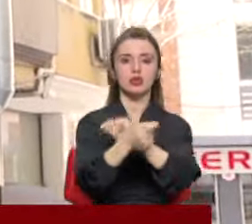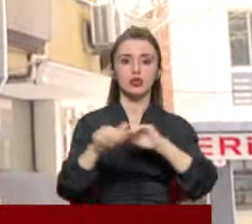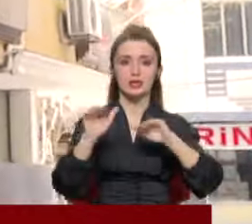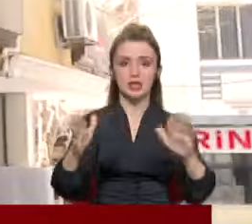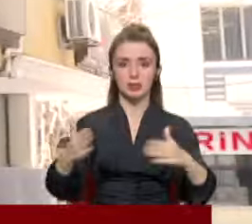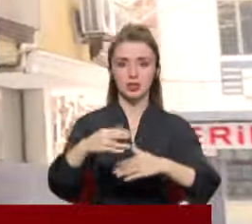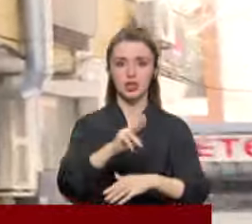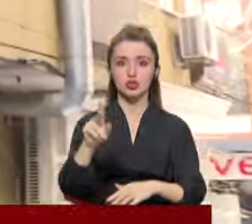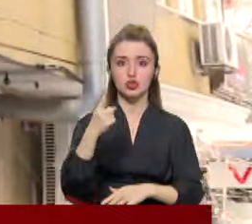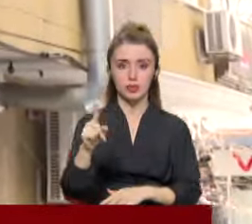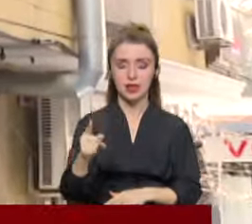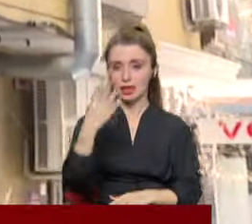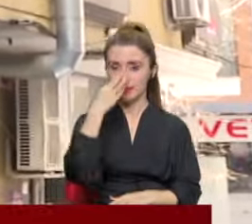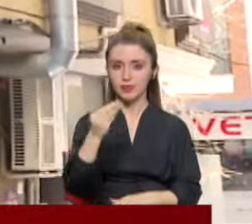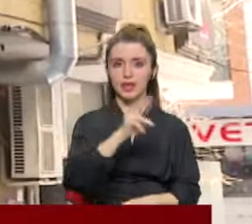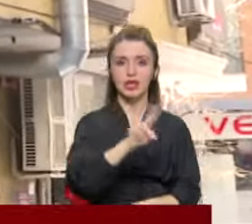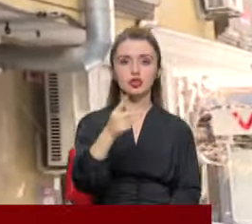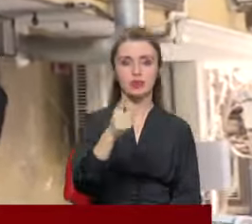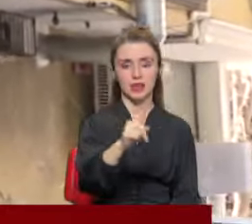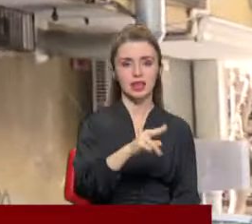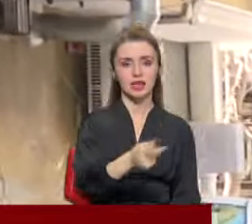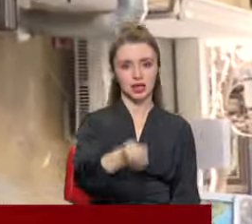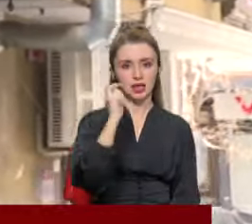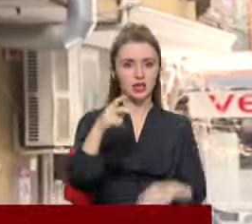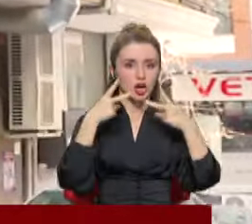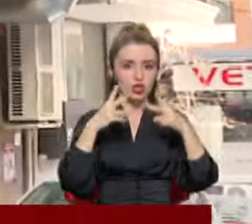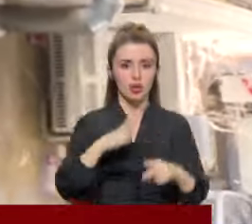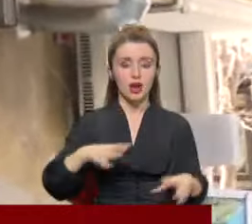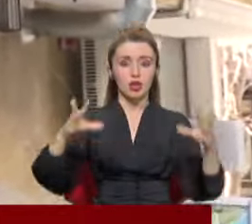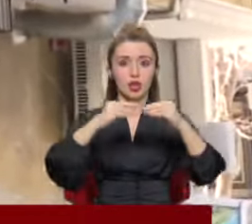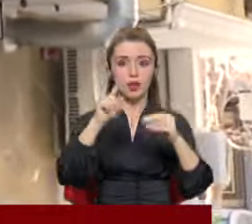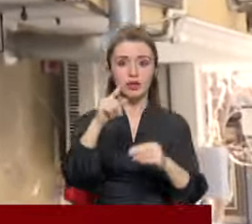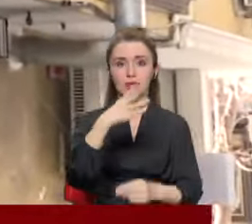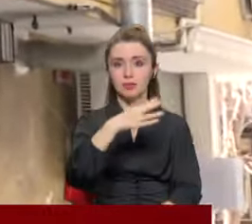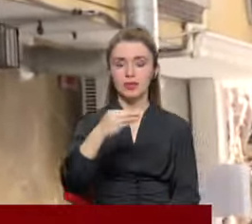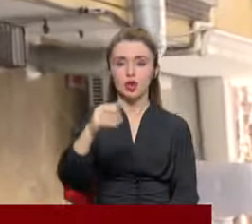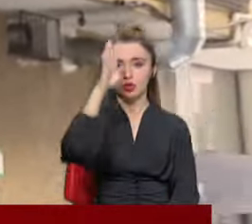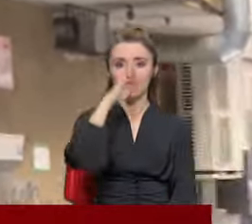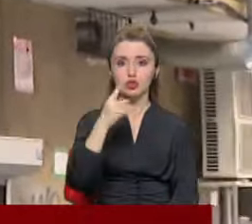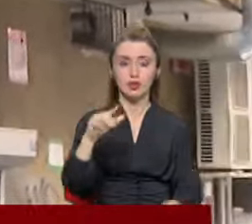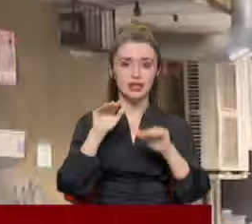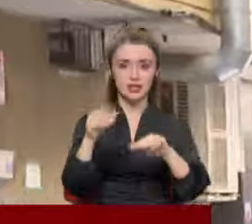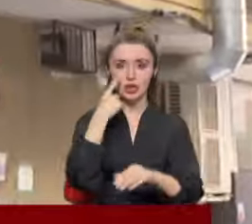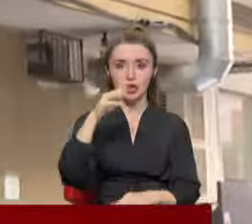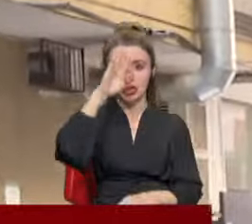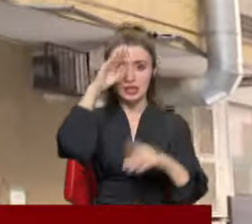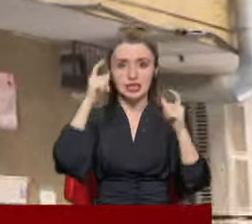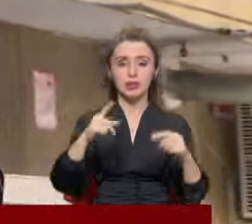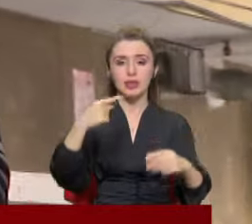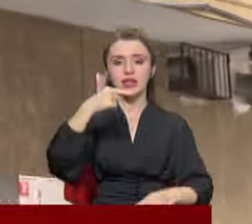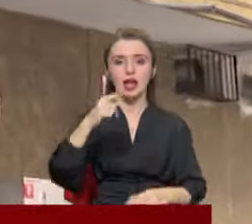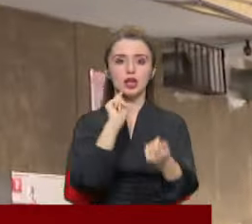destek paketi 700 bin lirası hibe, 700 bin lirası kredi olarak açıklandı. Toplamda 1 milyon 400 bin liralık bu destekle İstanbul'da bir